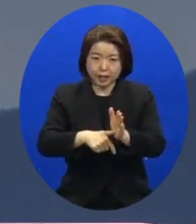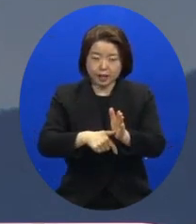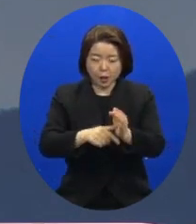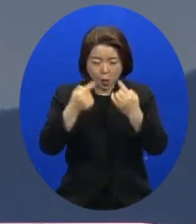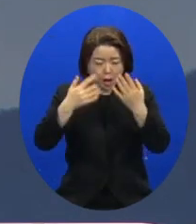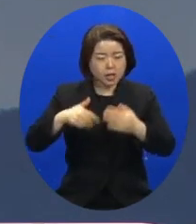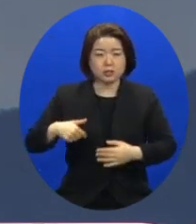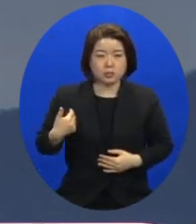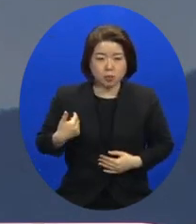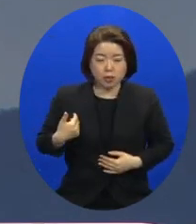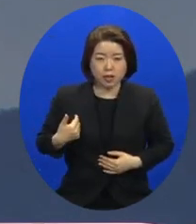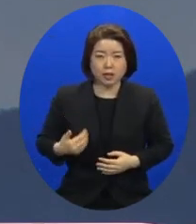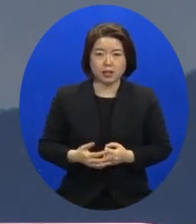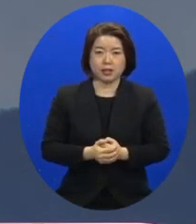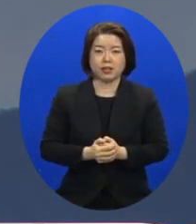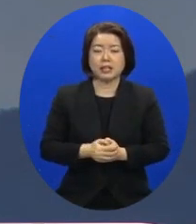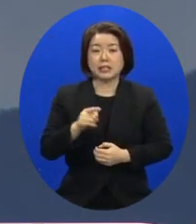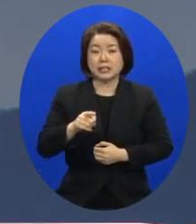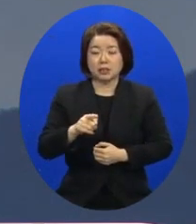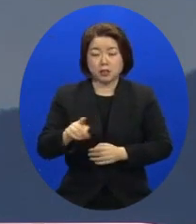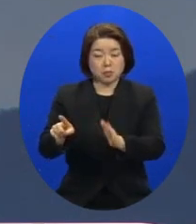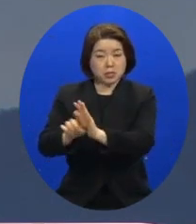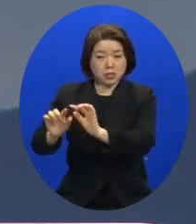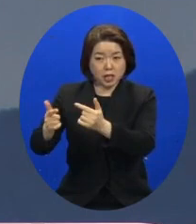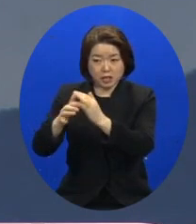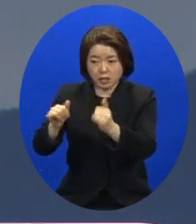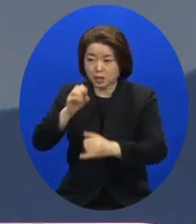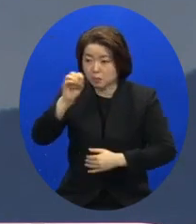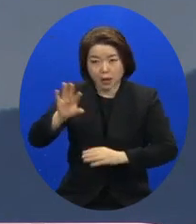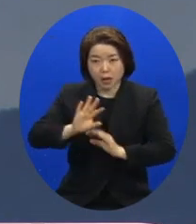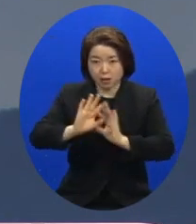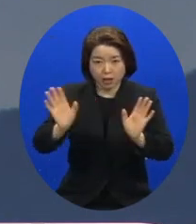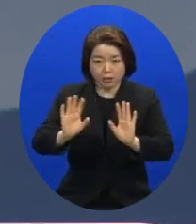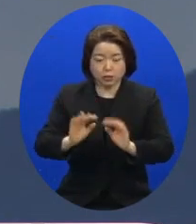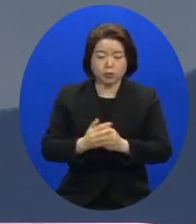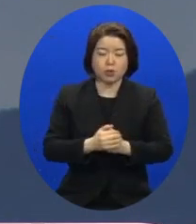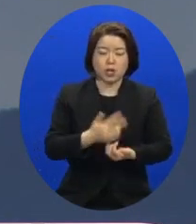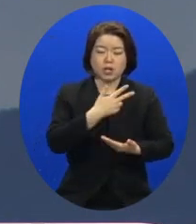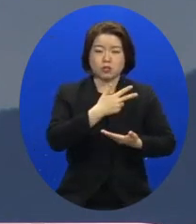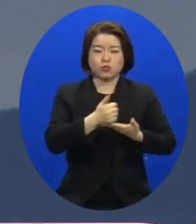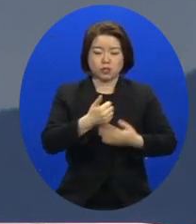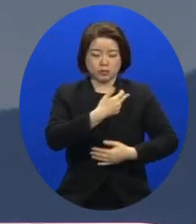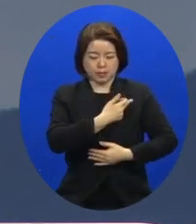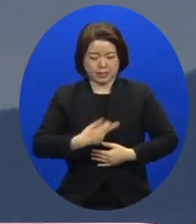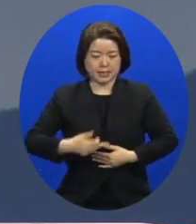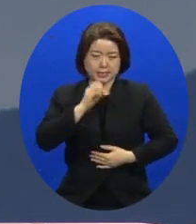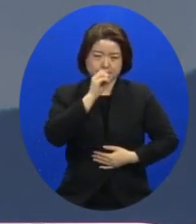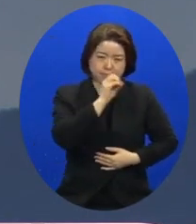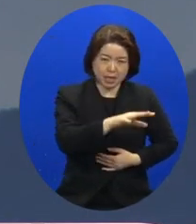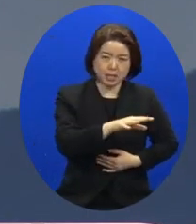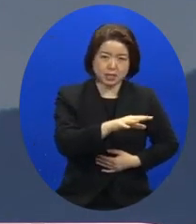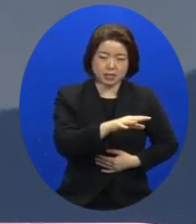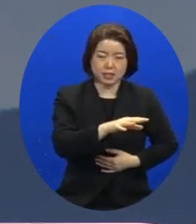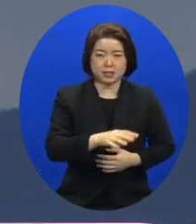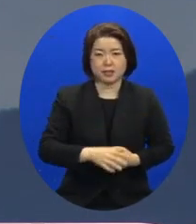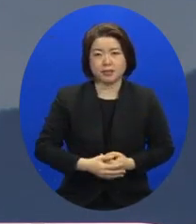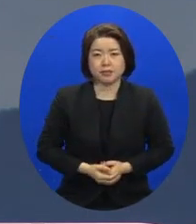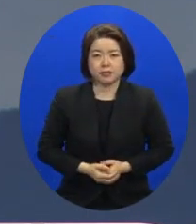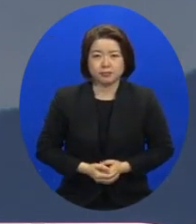이 말씀은 불신자에게 한 말이 아닙니다. 주님의 제자들에게 하신 말씀입니다.